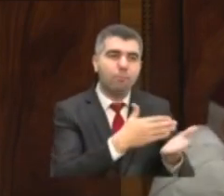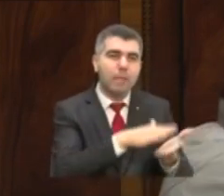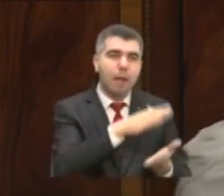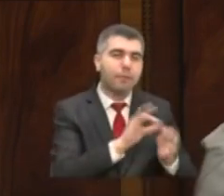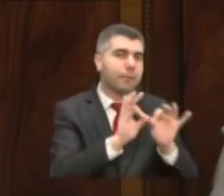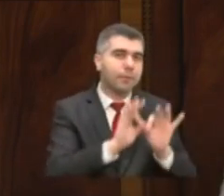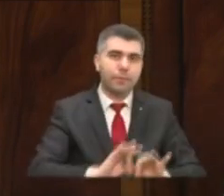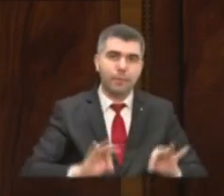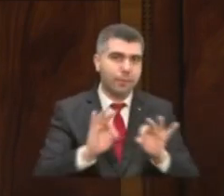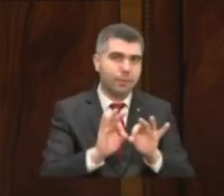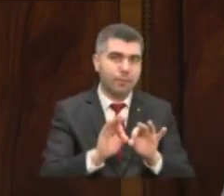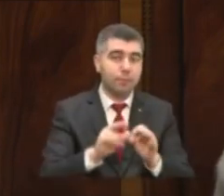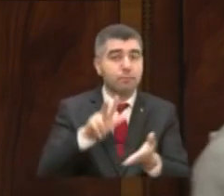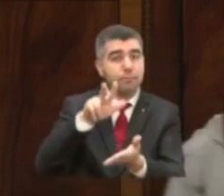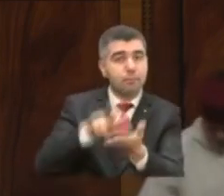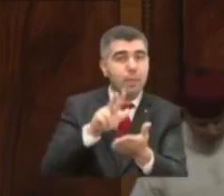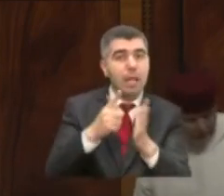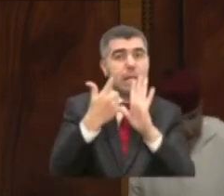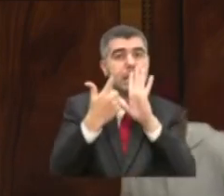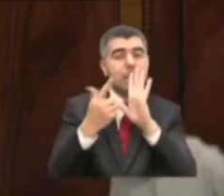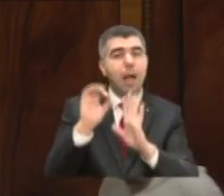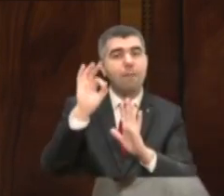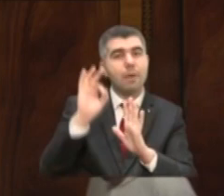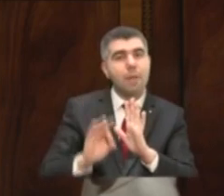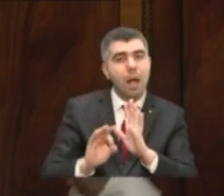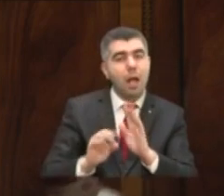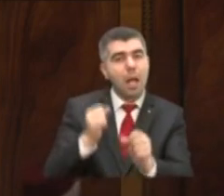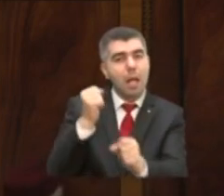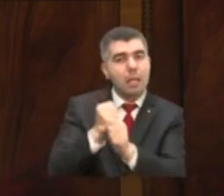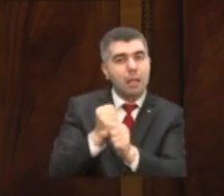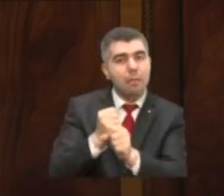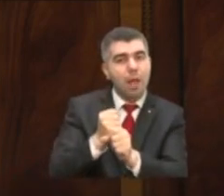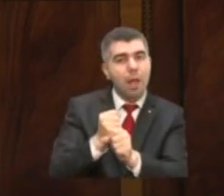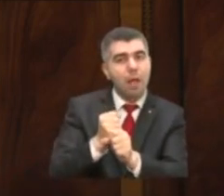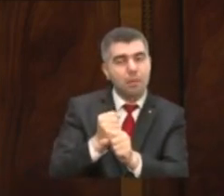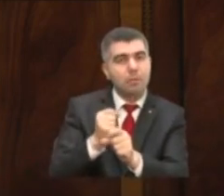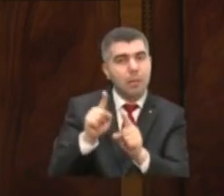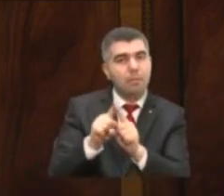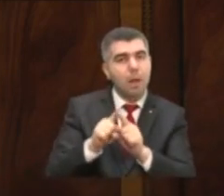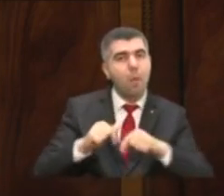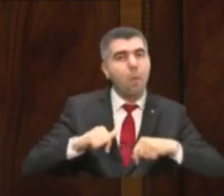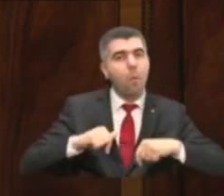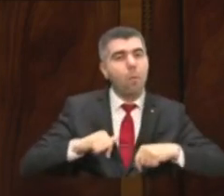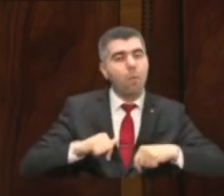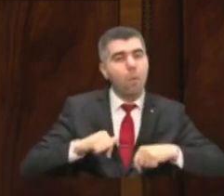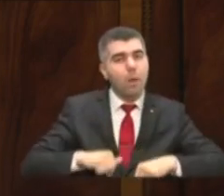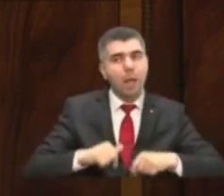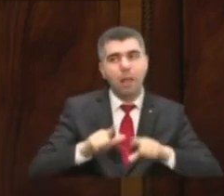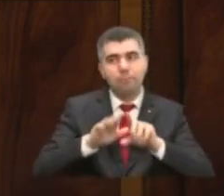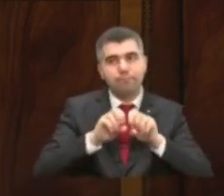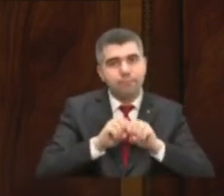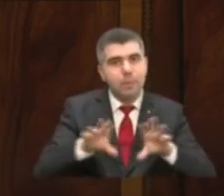تفعيل حصة 7% من مناصب الشغل لفائدة الأشخاص في وضعية إعاقة، احنا خدامين فيه لأول مرة غادي